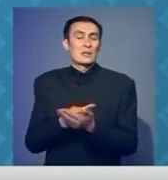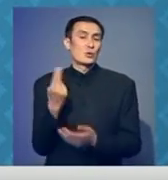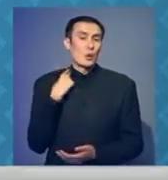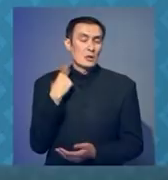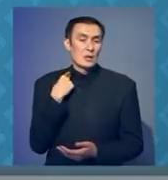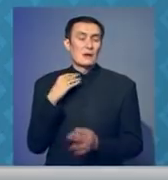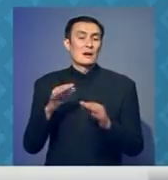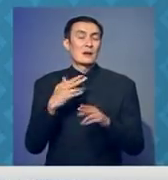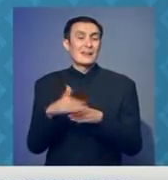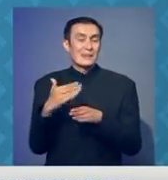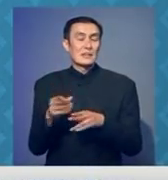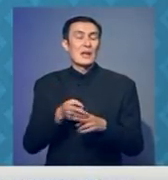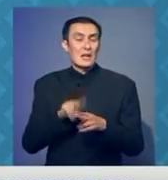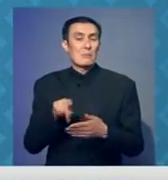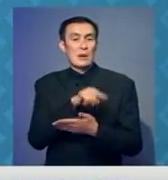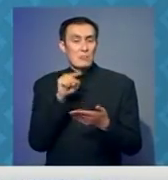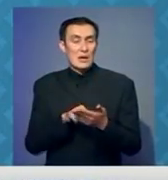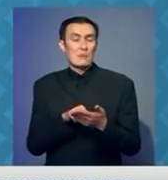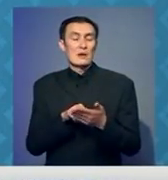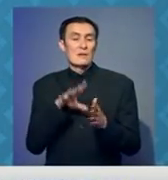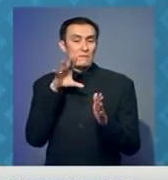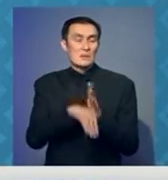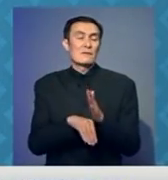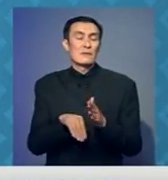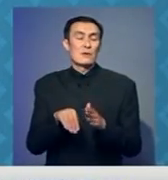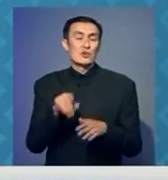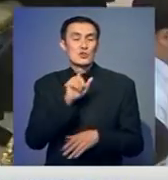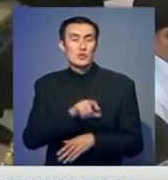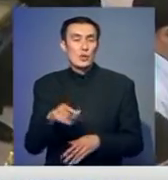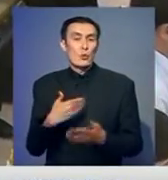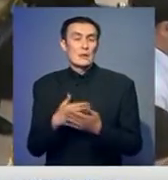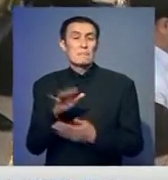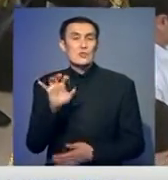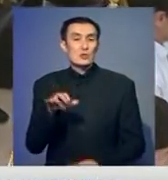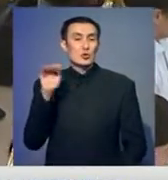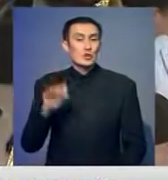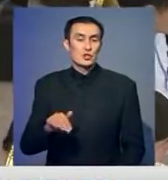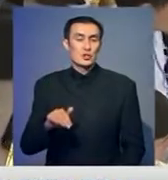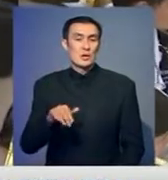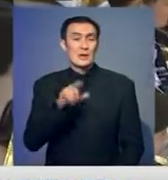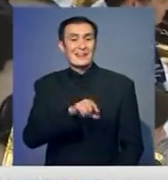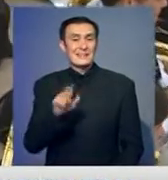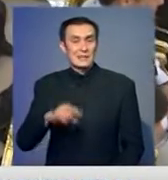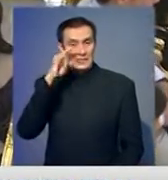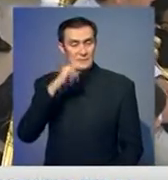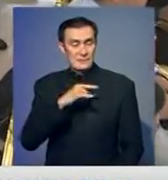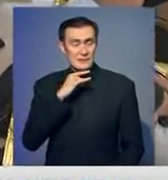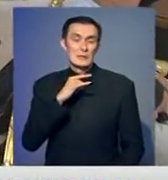кредитам. И эта проблема затрагивает жизненные интересы около 500 тысяч наших